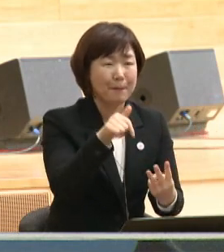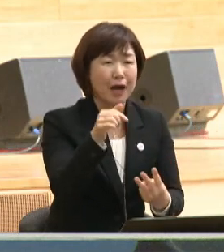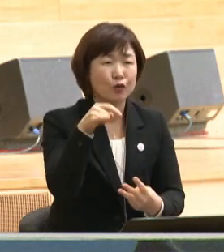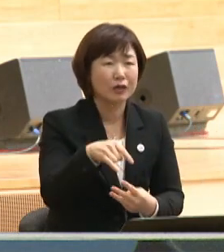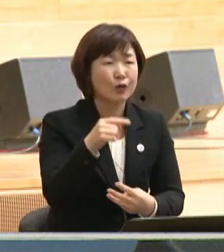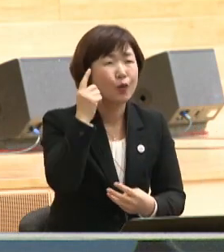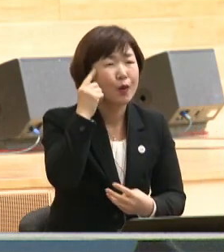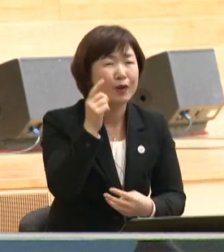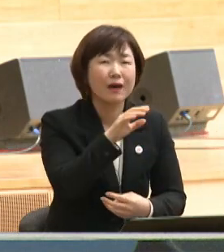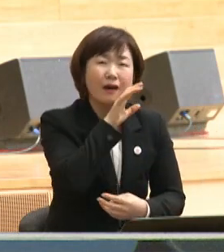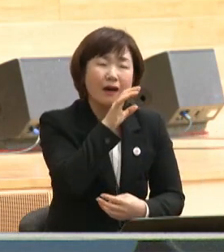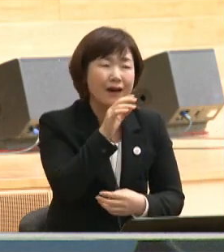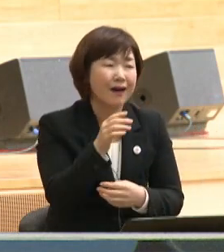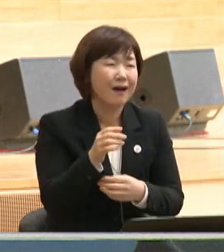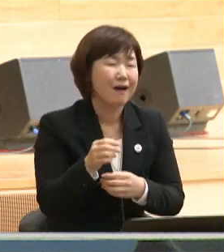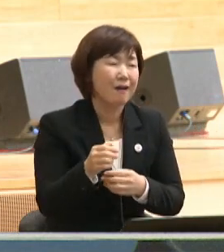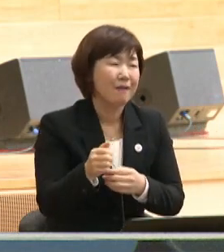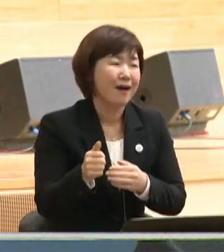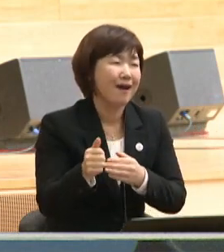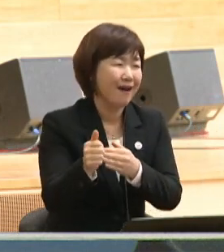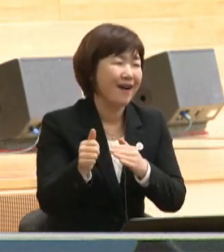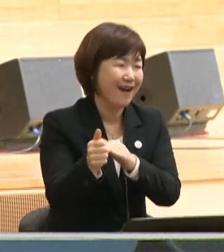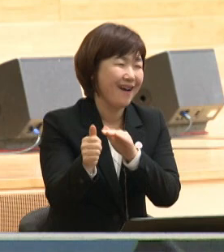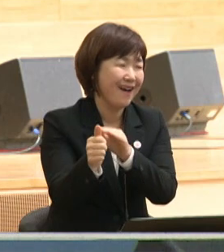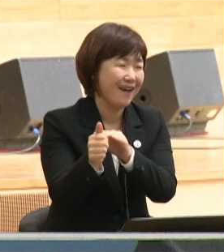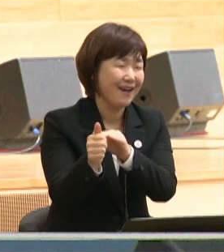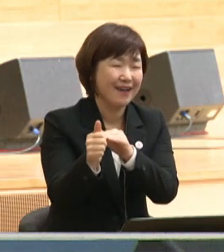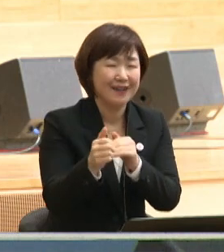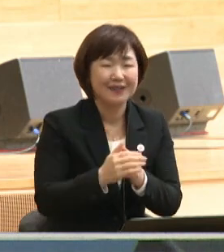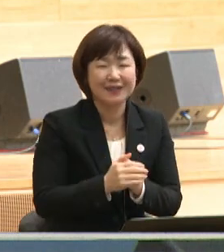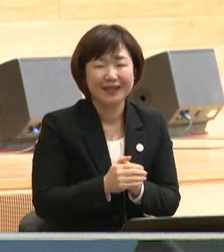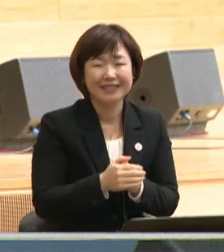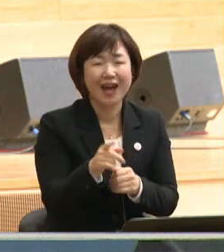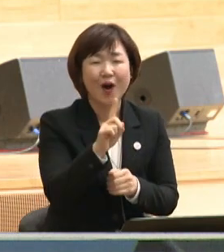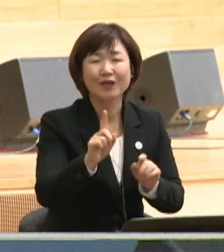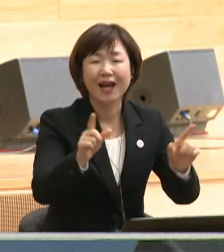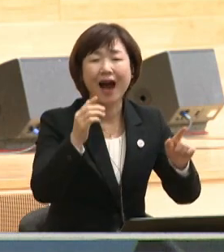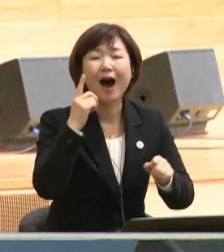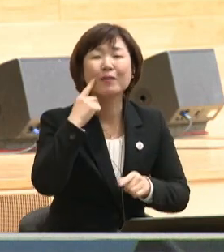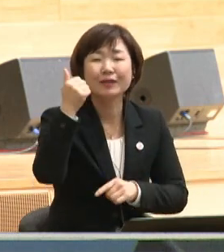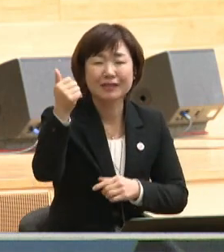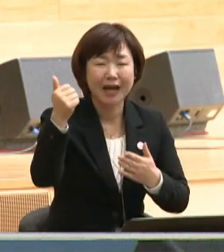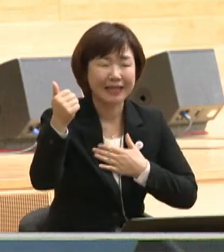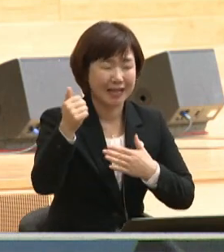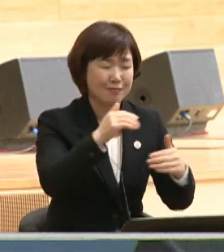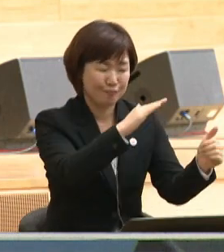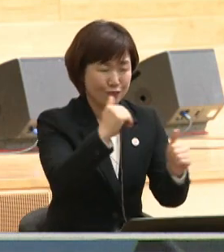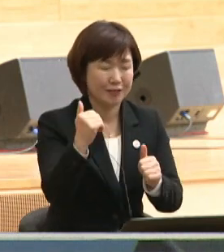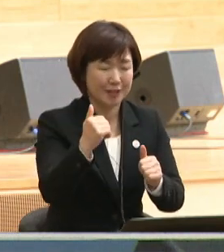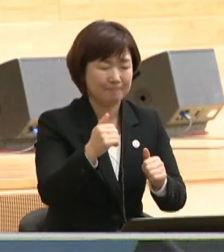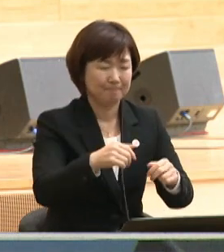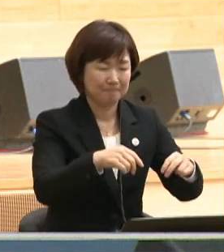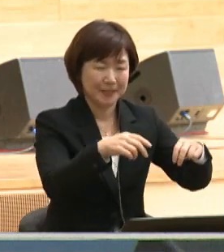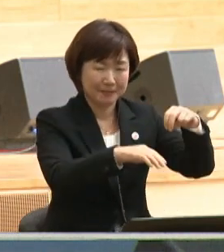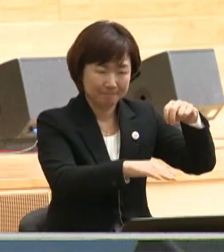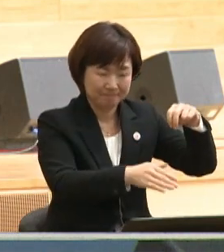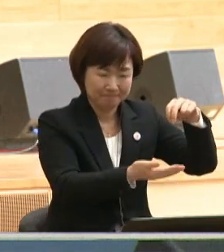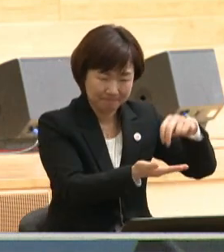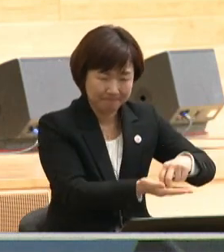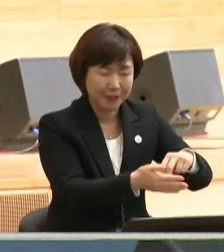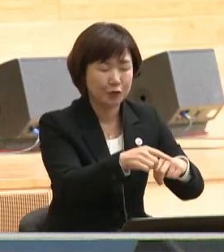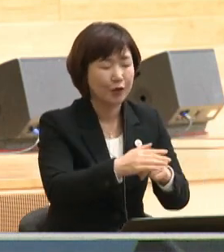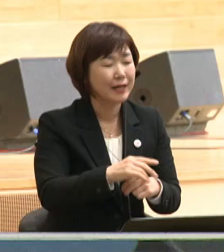마음에 따져 물은 적이 있었어요 아버지는 저를 앞에 앉혀두고 제 이름의 뜻을